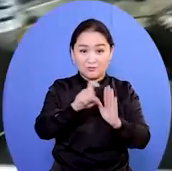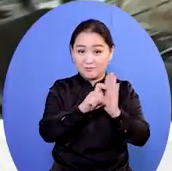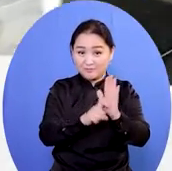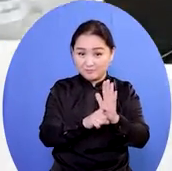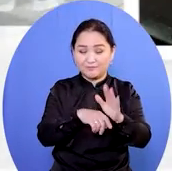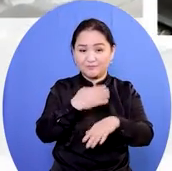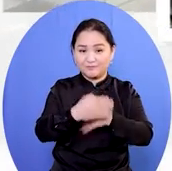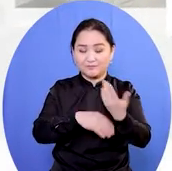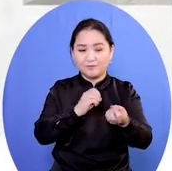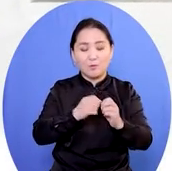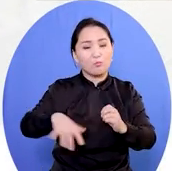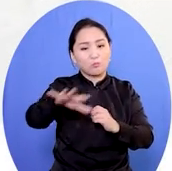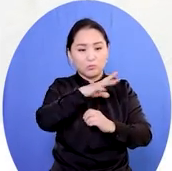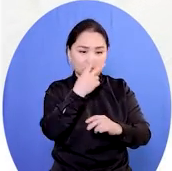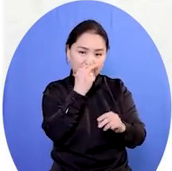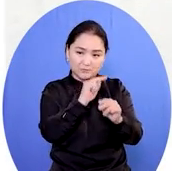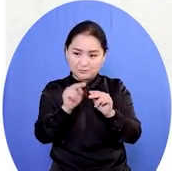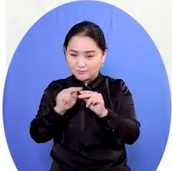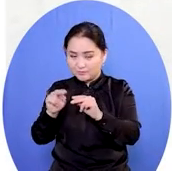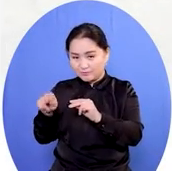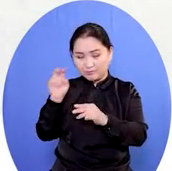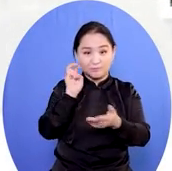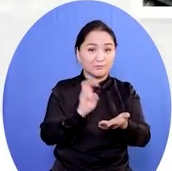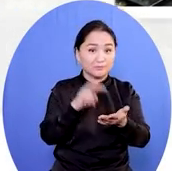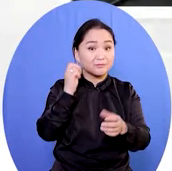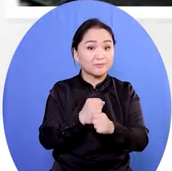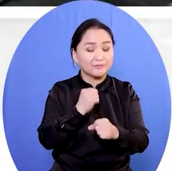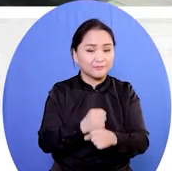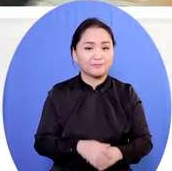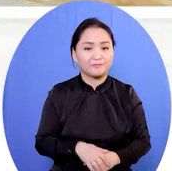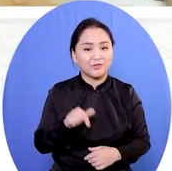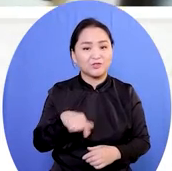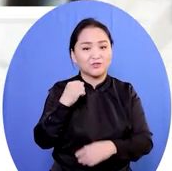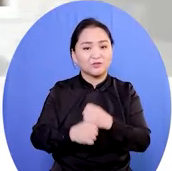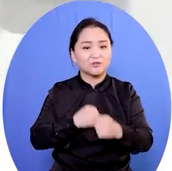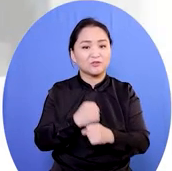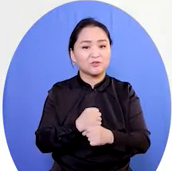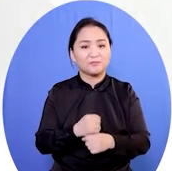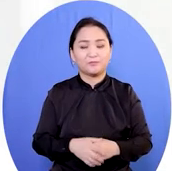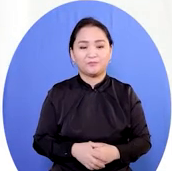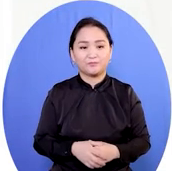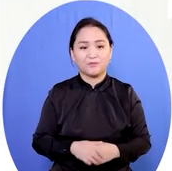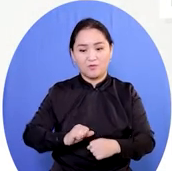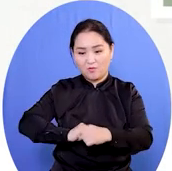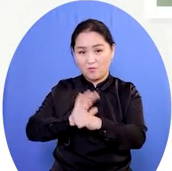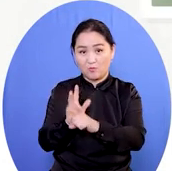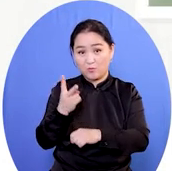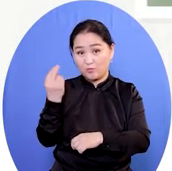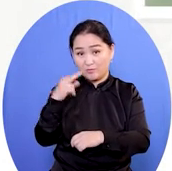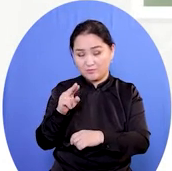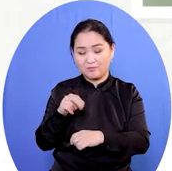журмынхан дагуу ингээд бүгдийг нь шалгаруулад ажиллаж байгаа. За манай дээр бол энэ жилийн тоход бол одоо цар тахлын